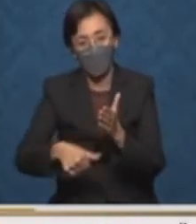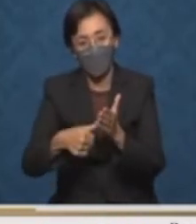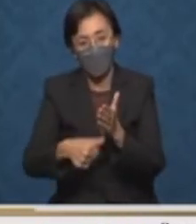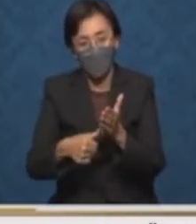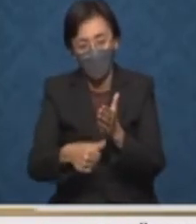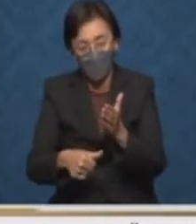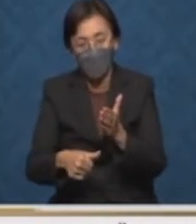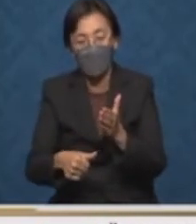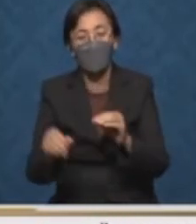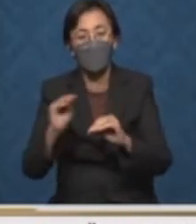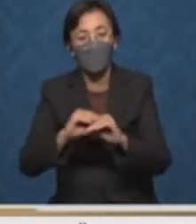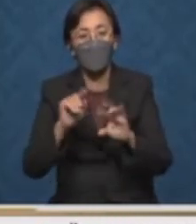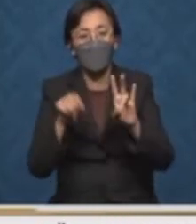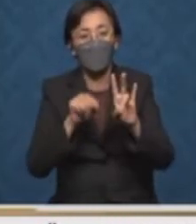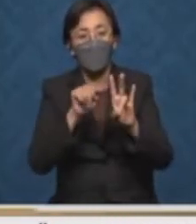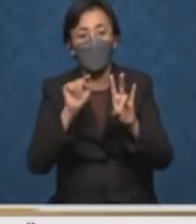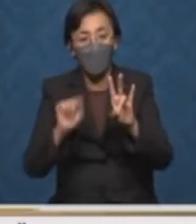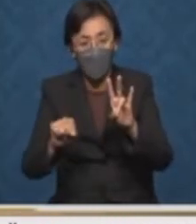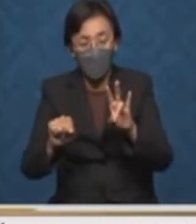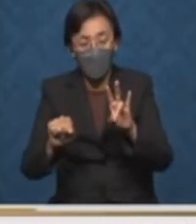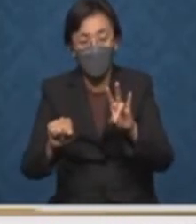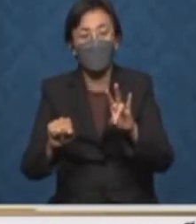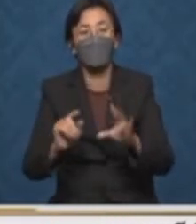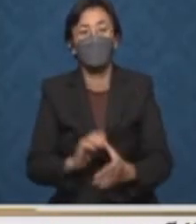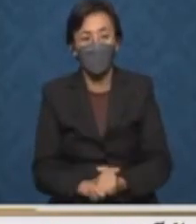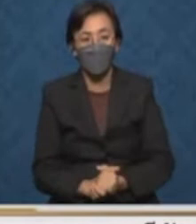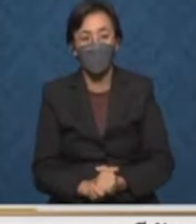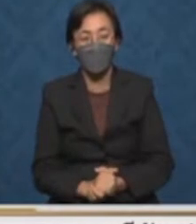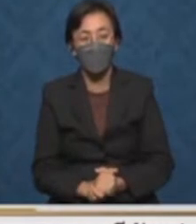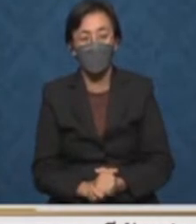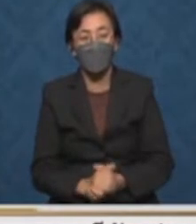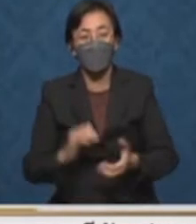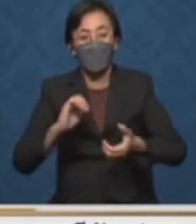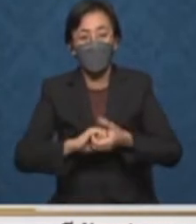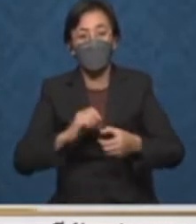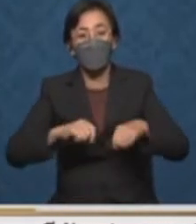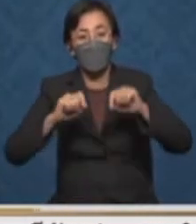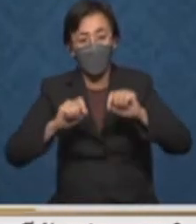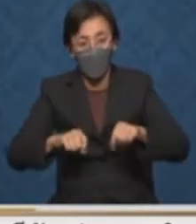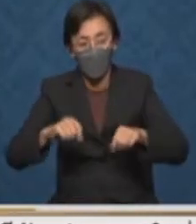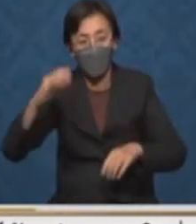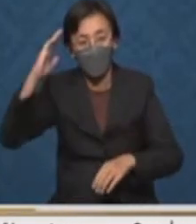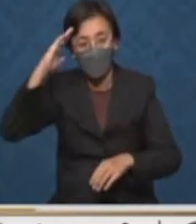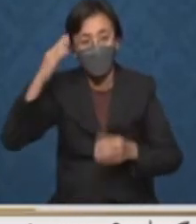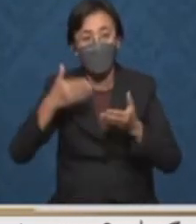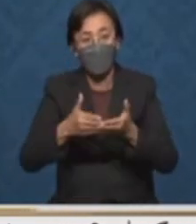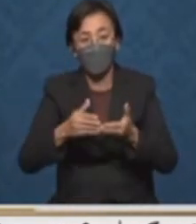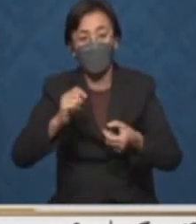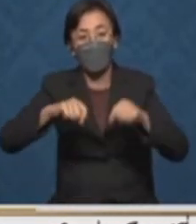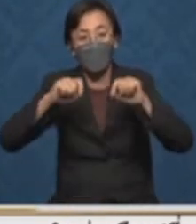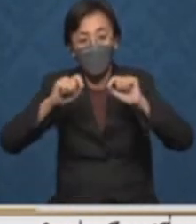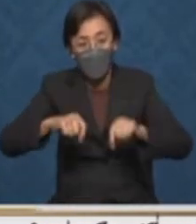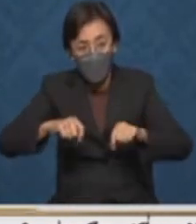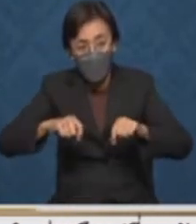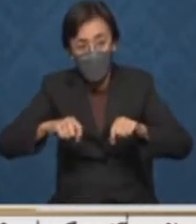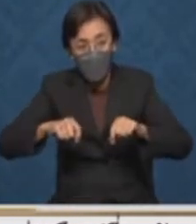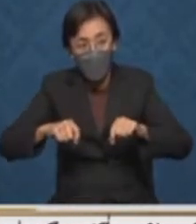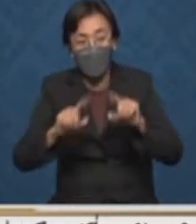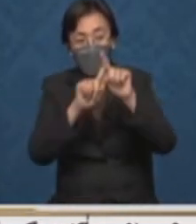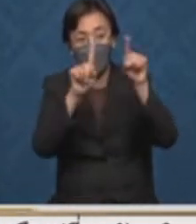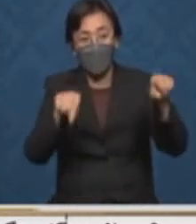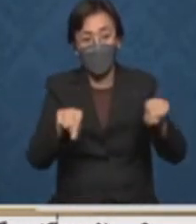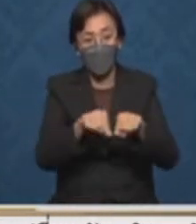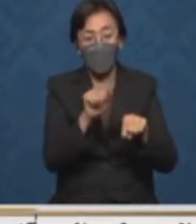มหรือแวด 7% ในการจัดซื้อเรือดำน้ำในสัญญาที่กองทัพเรือเซ็นเนี่ยนะครับที่อยู่ด้านซ้ายมือเป็นภ